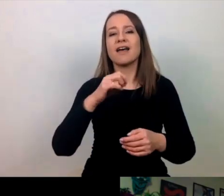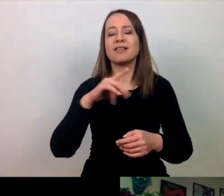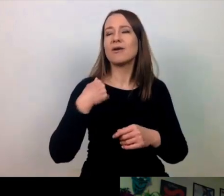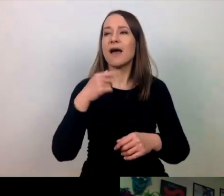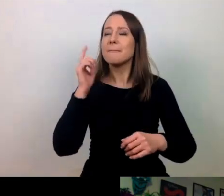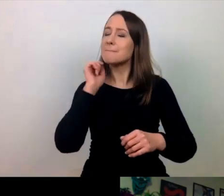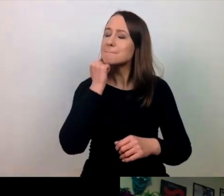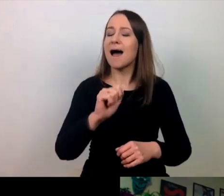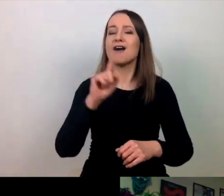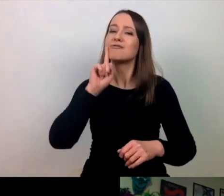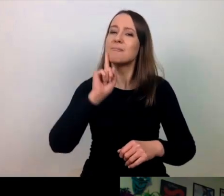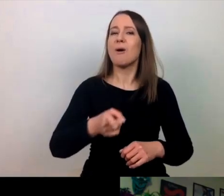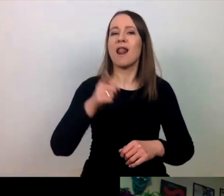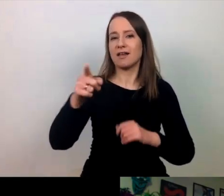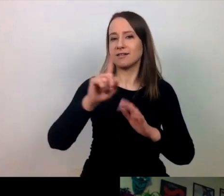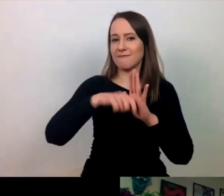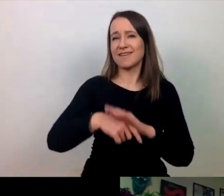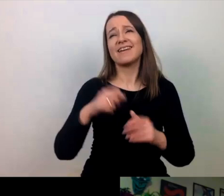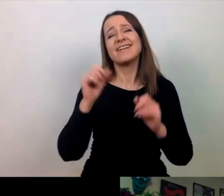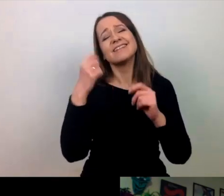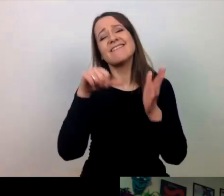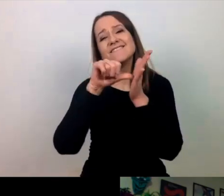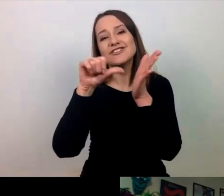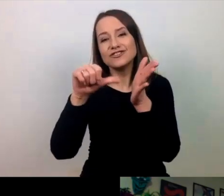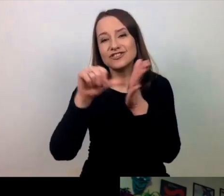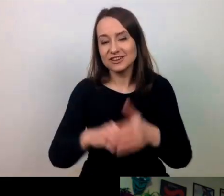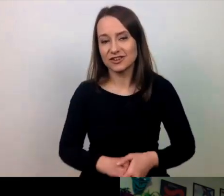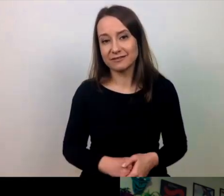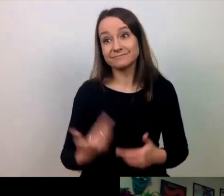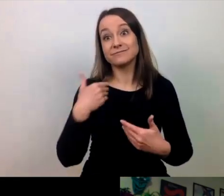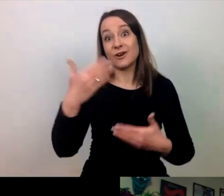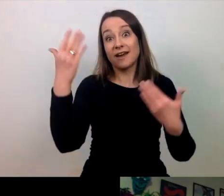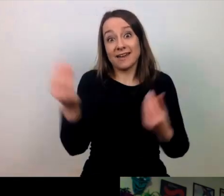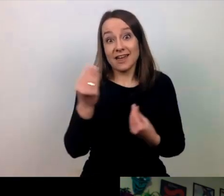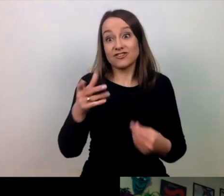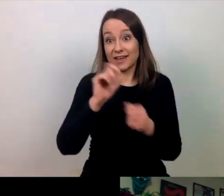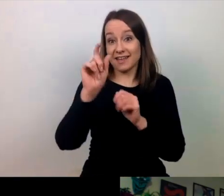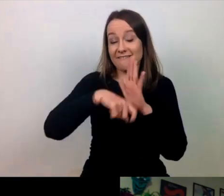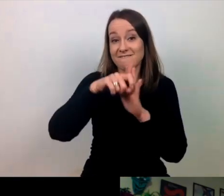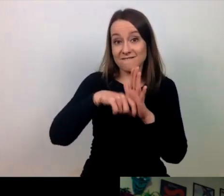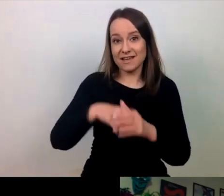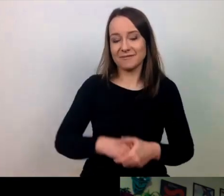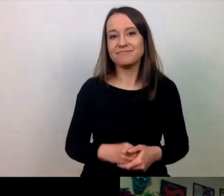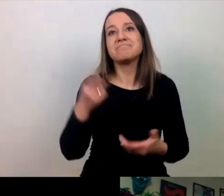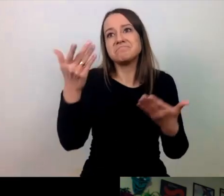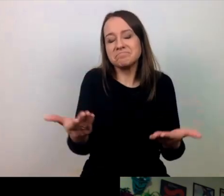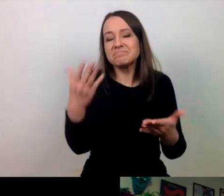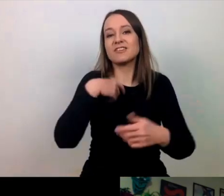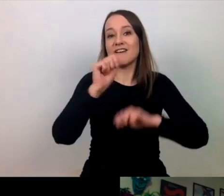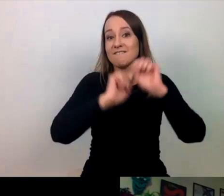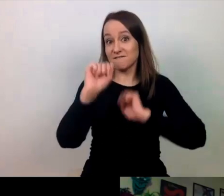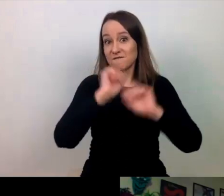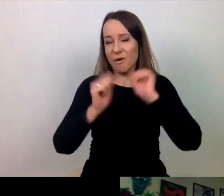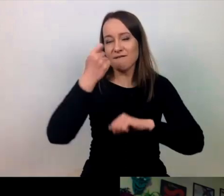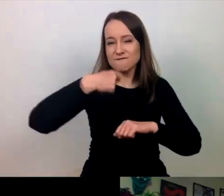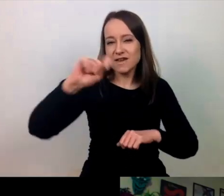polecam. No a poza tym tak, no wycieczka jednak. A poza tym wiesz, no w tym filmie jest jednak tak, że sam ten wyjazd do Włoch i te